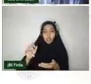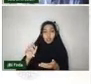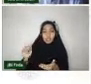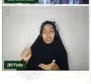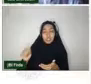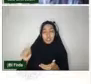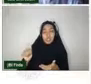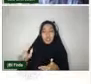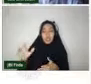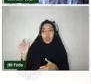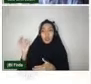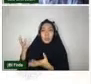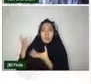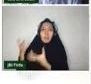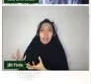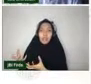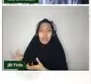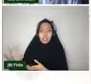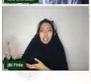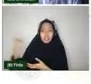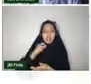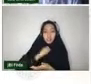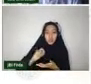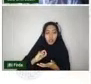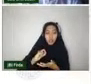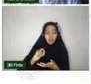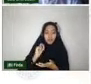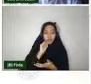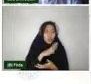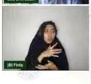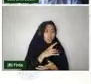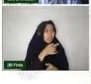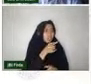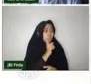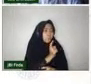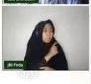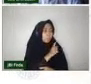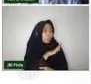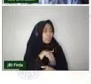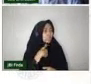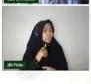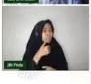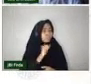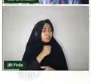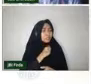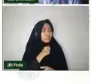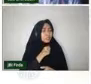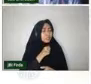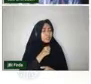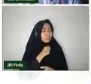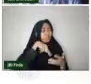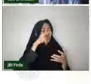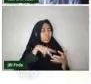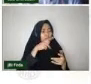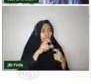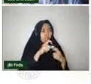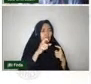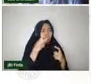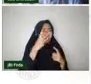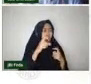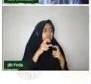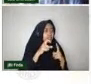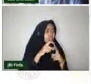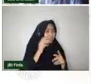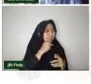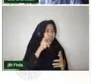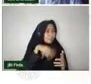beban sehingga datang ke sekolah dan menyampaikan, mengapa anak saya tidak bisa membaca padahal sudah kelas 3. Yang sebetulnya